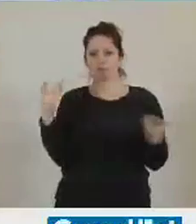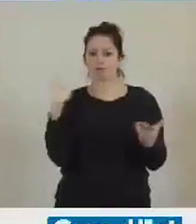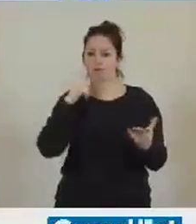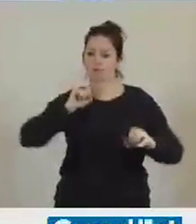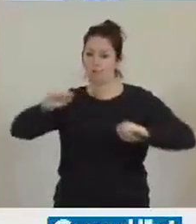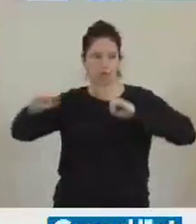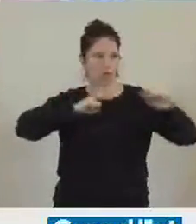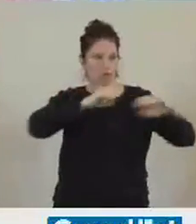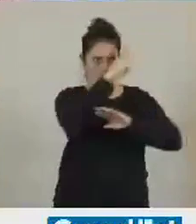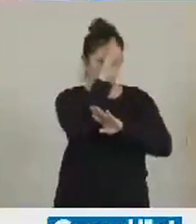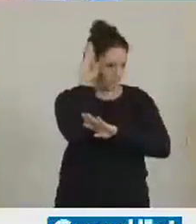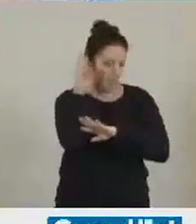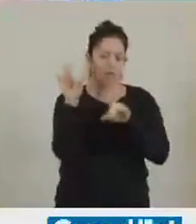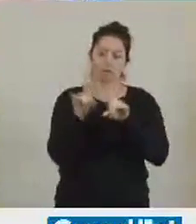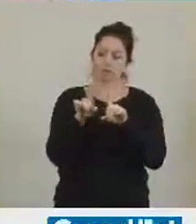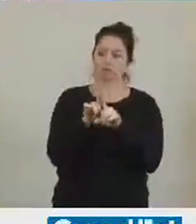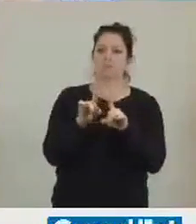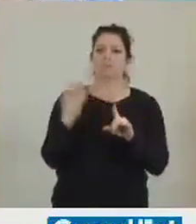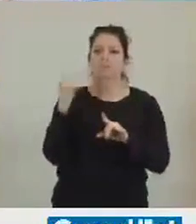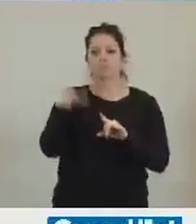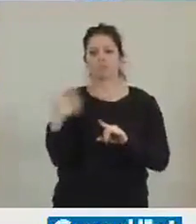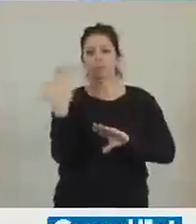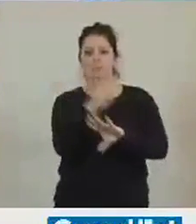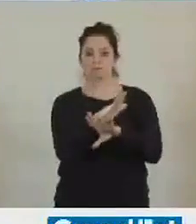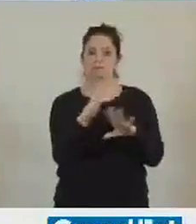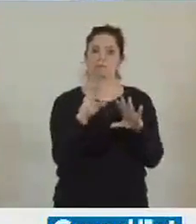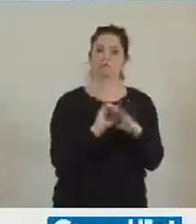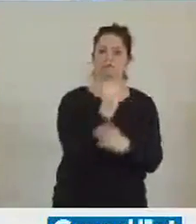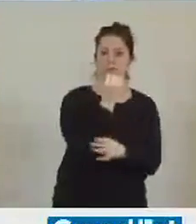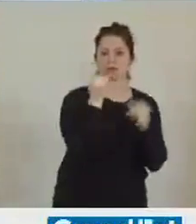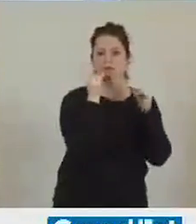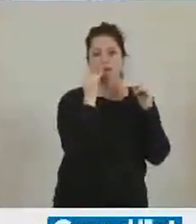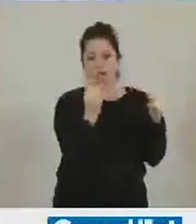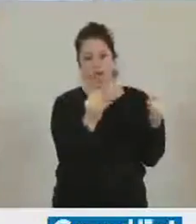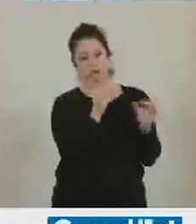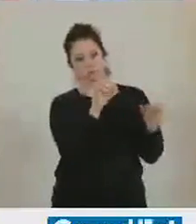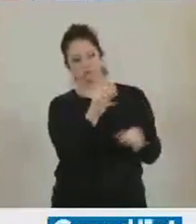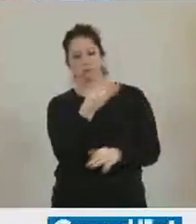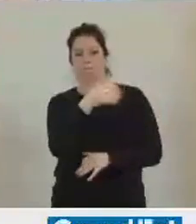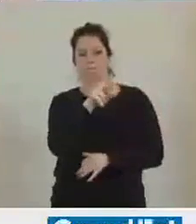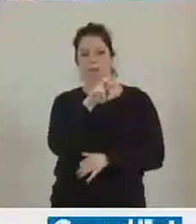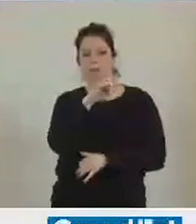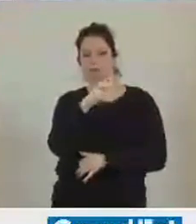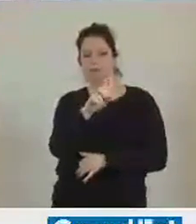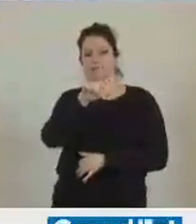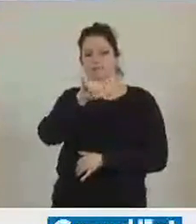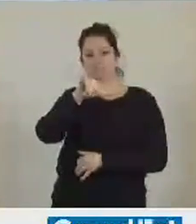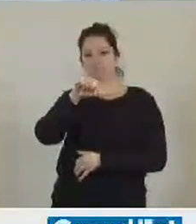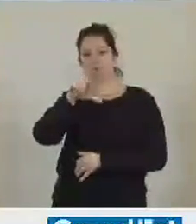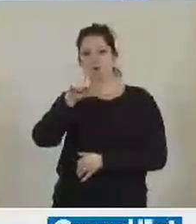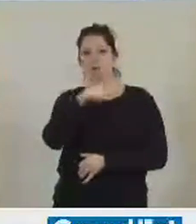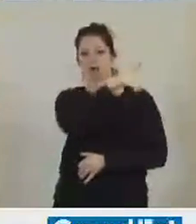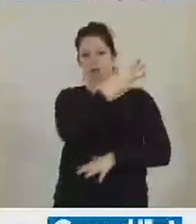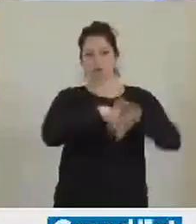moulin et les représentants en Champagne-Ardenne que sont plus particulièrement Martine Lisola qui a animé les travaux